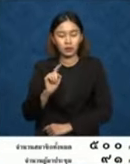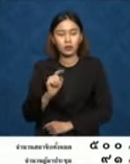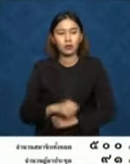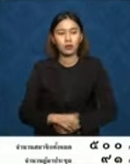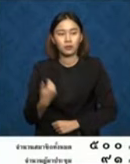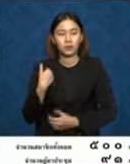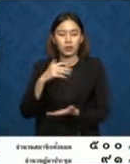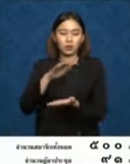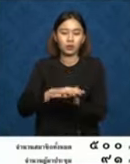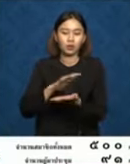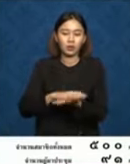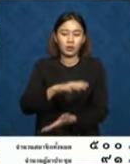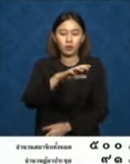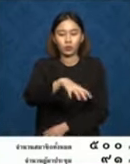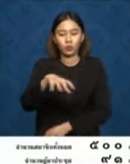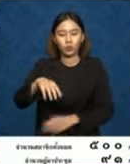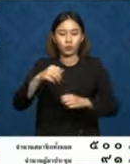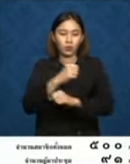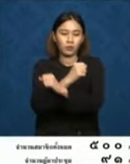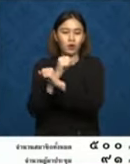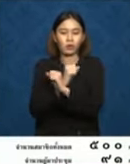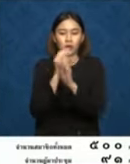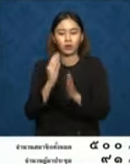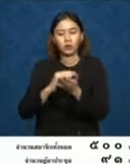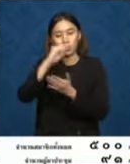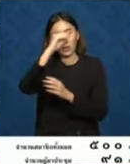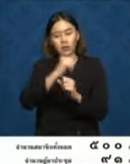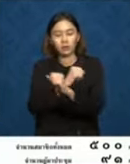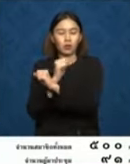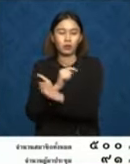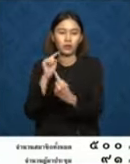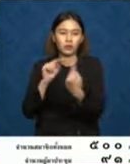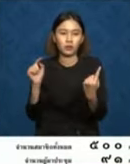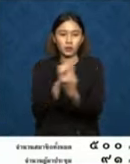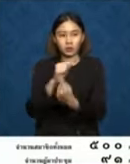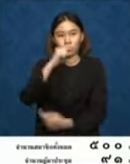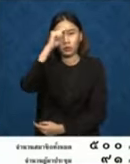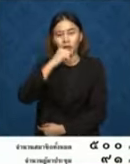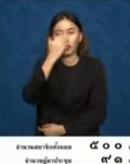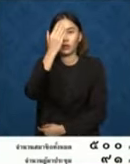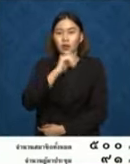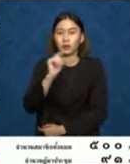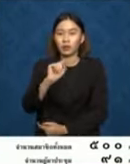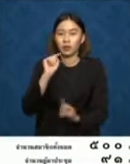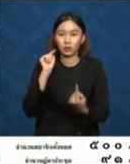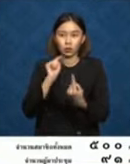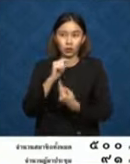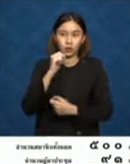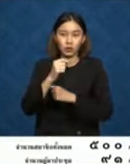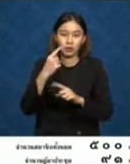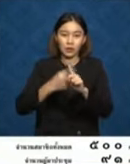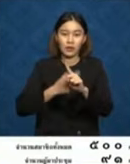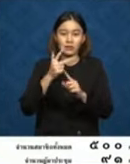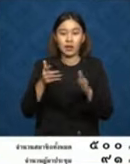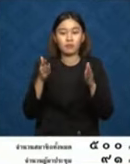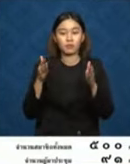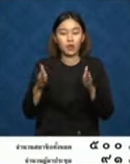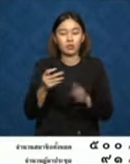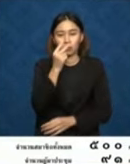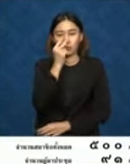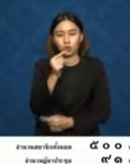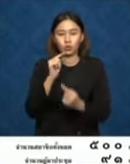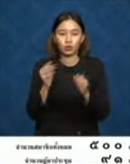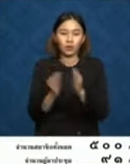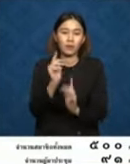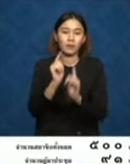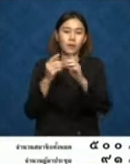างโรงเรียนปลอดภัยและนักเรียนปลอดภัยให้เกิดขึ้นจริงในสังคมไทยเพราะว่าในรอบ3เดือนที่ผ่านมาดิฉันไปดูสถิติ